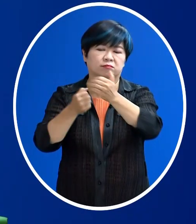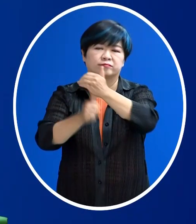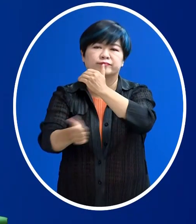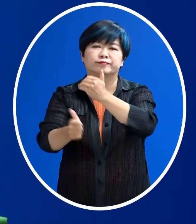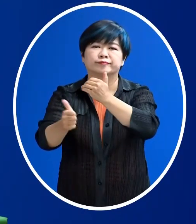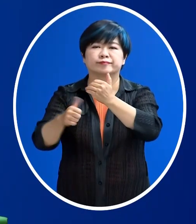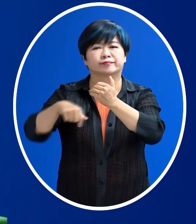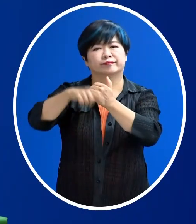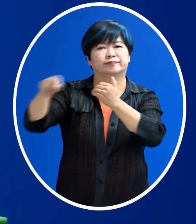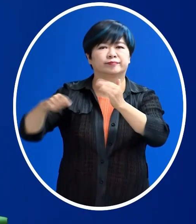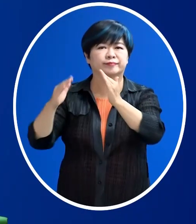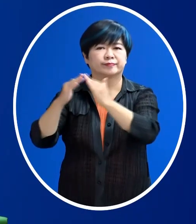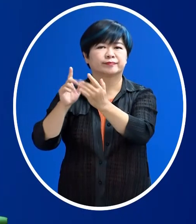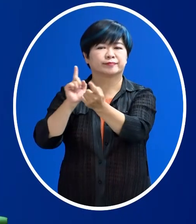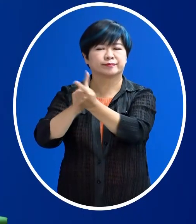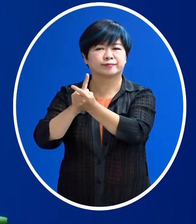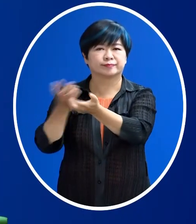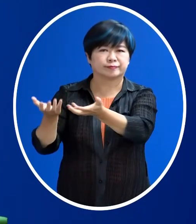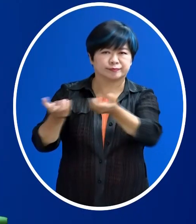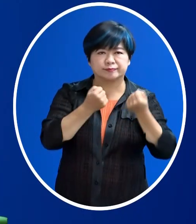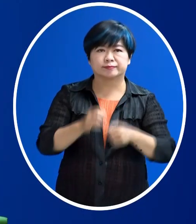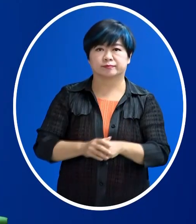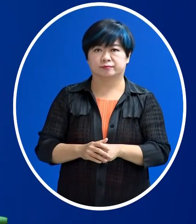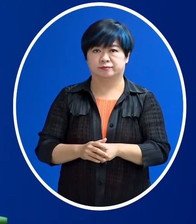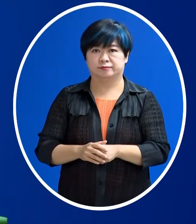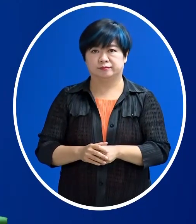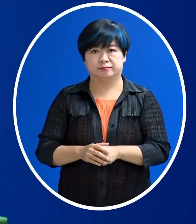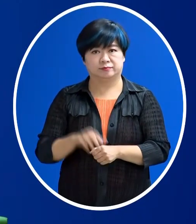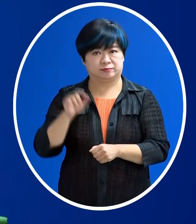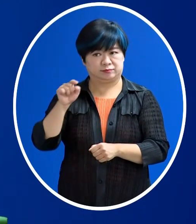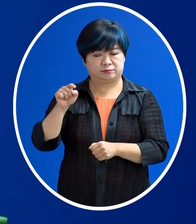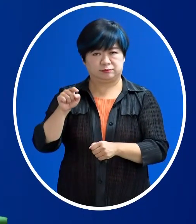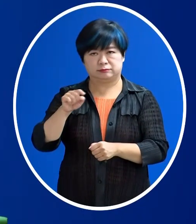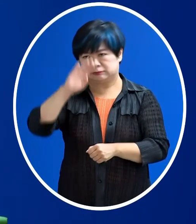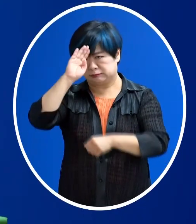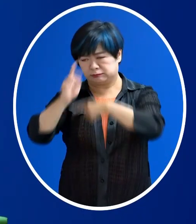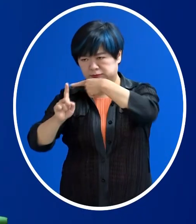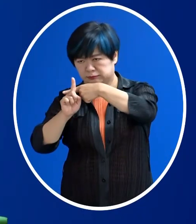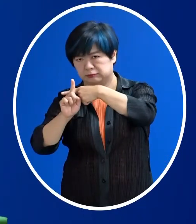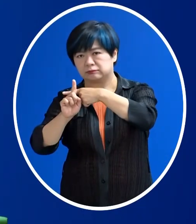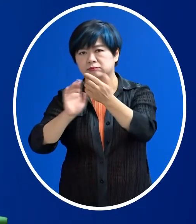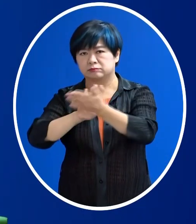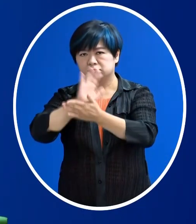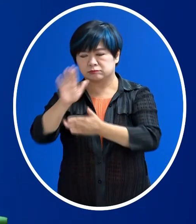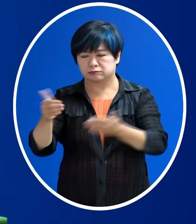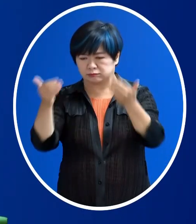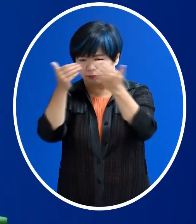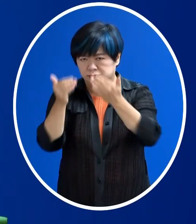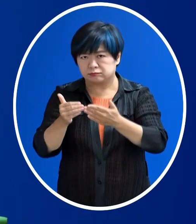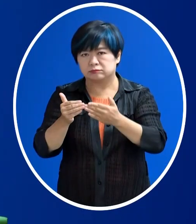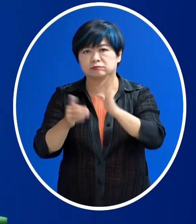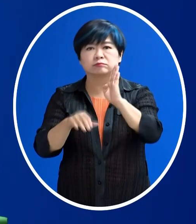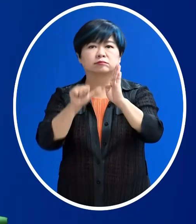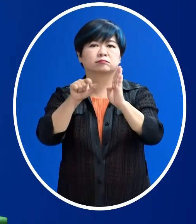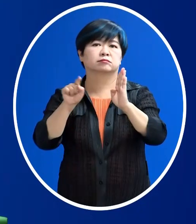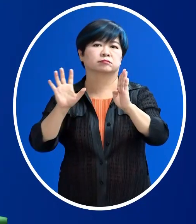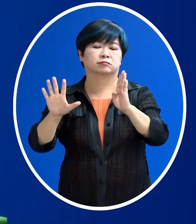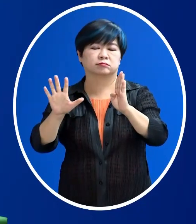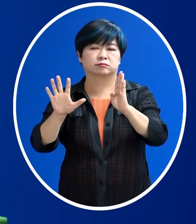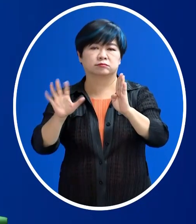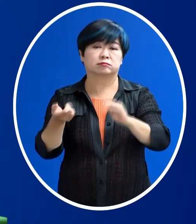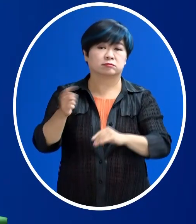子的一家人。那在后续这个一家人当中有人确诊之后，经过定序检验是 BA.5 呢，所以